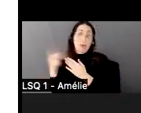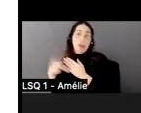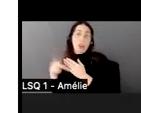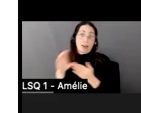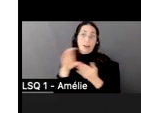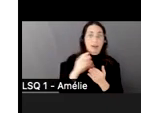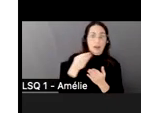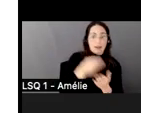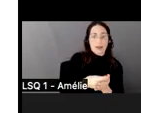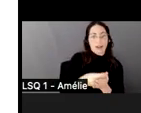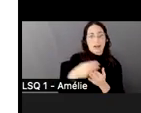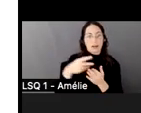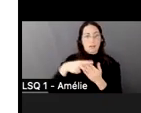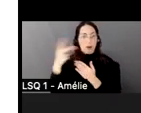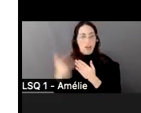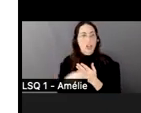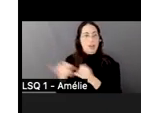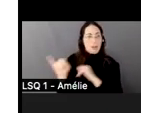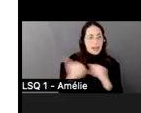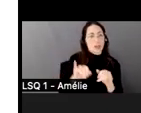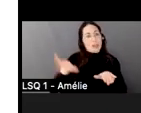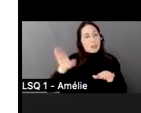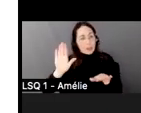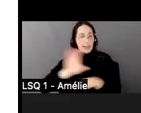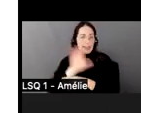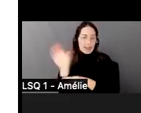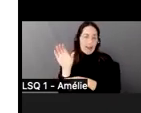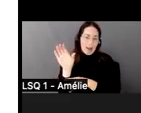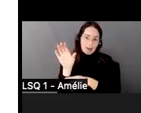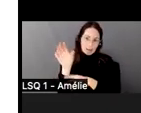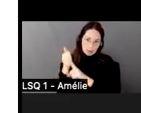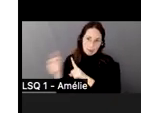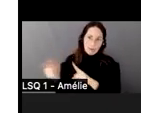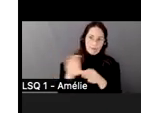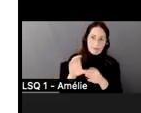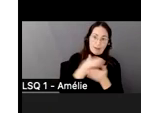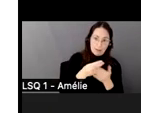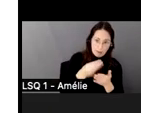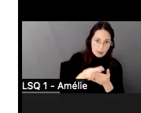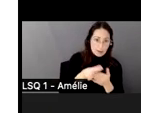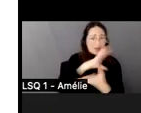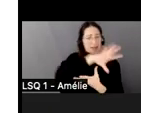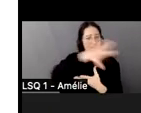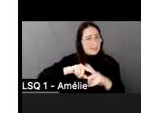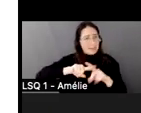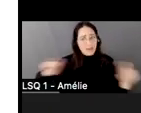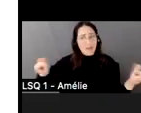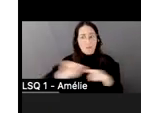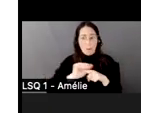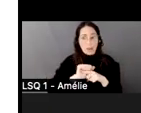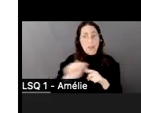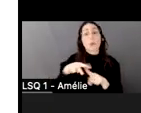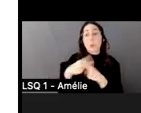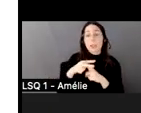Réfugiés et Citoyenneté Canada. Il offre une gamme de formations, d'outils et de